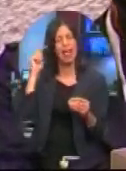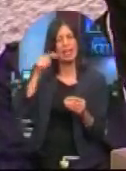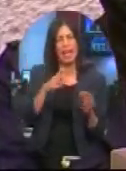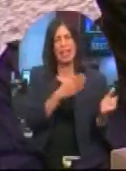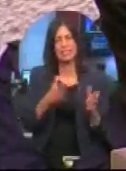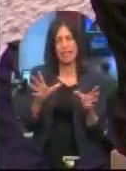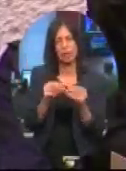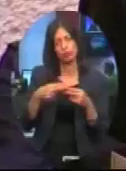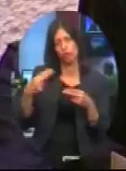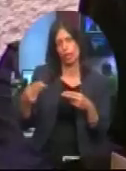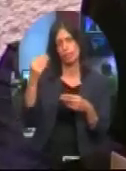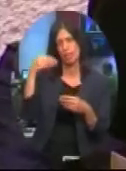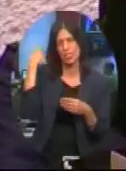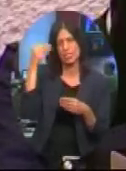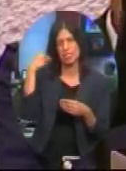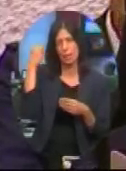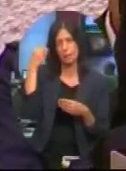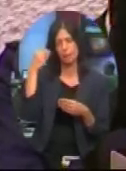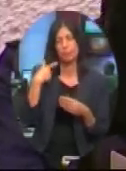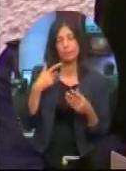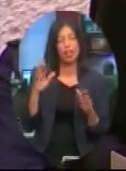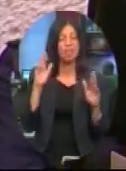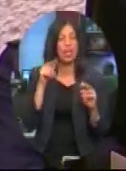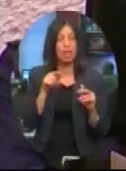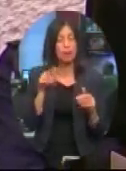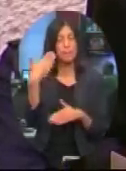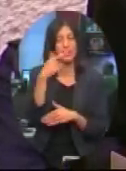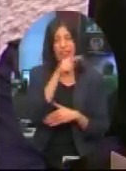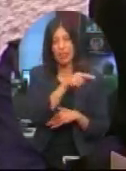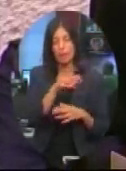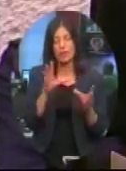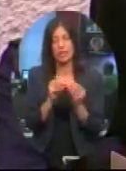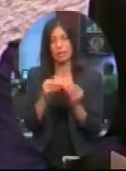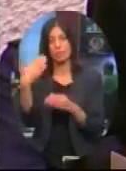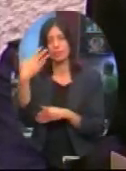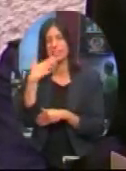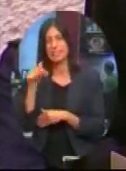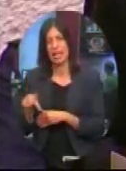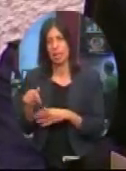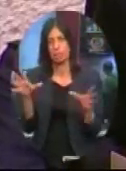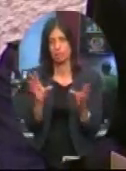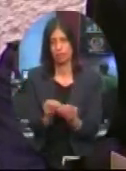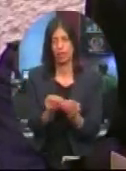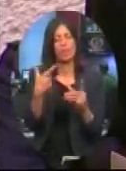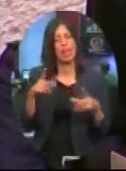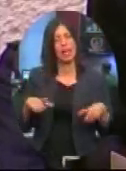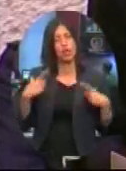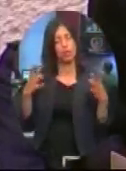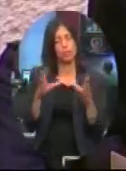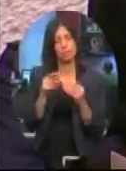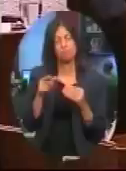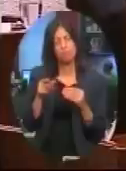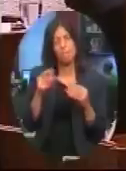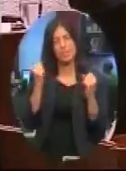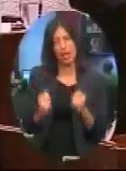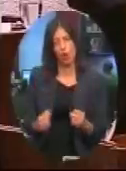שכנינו הפלסטינאים, להבטיח להם את מדינתם לצידה של מדינת ישראל ולחיות עמה בביטחון